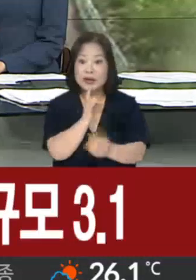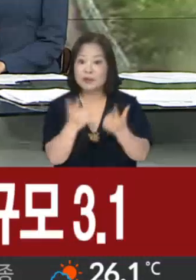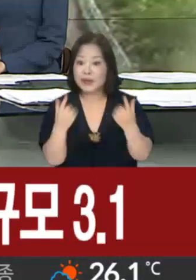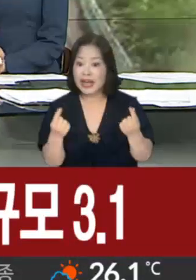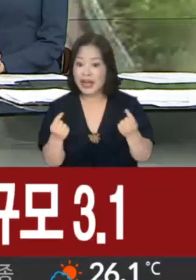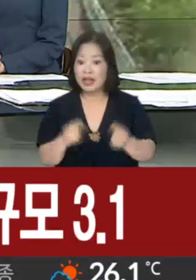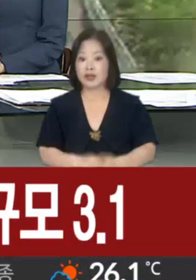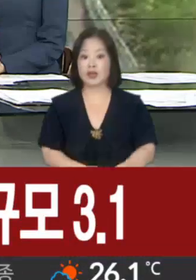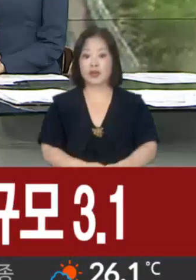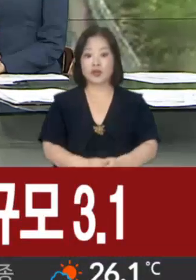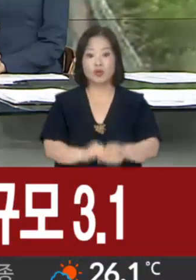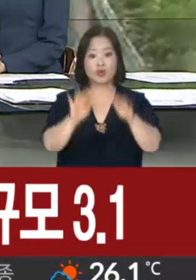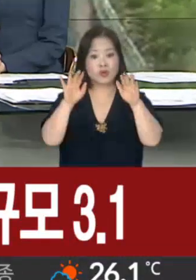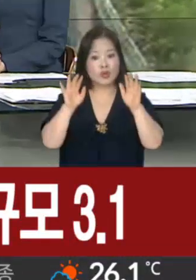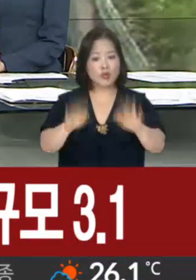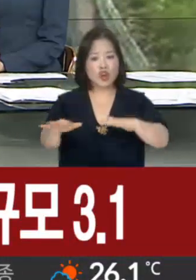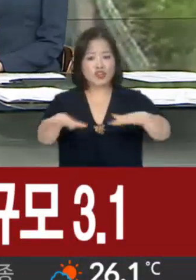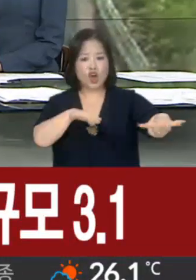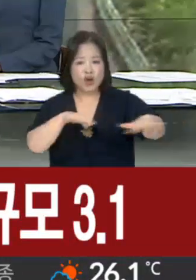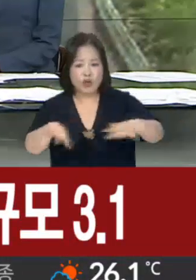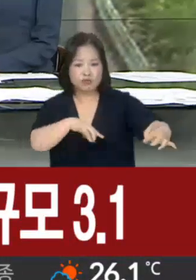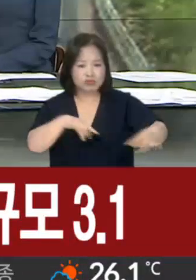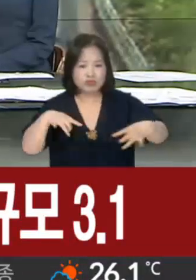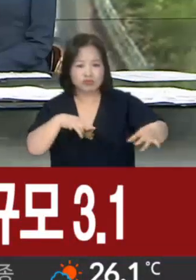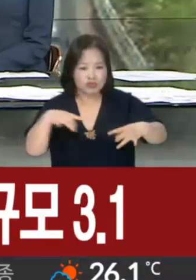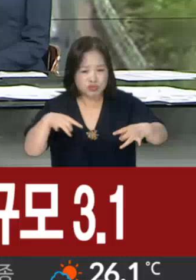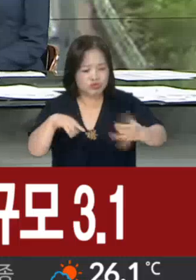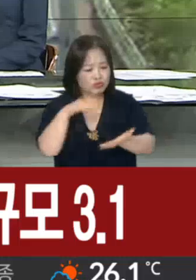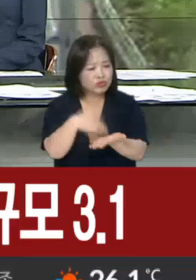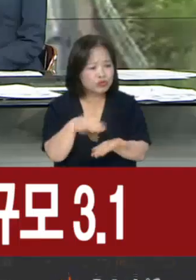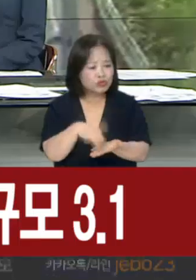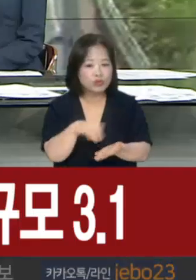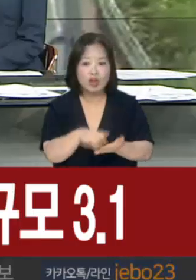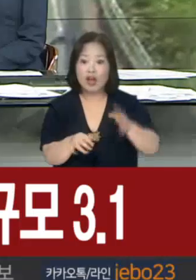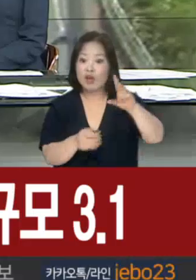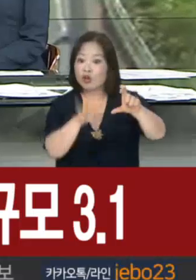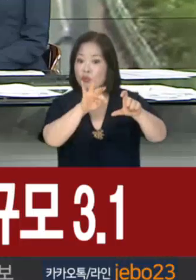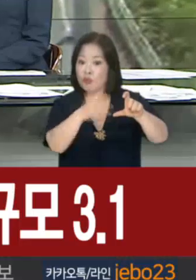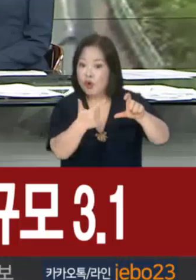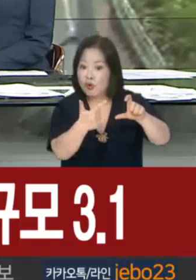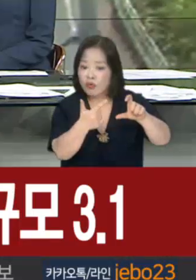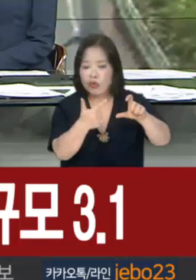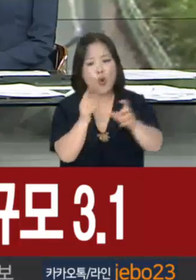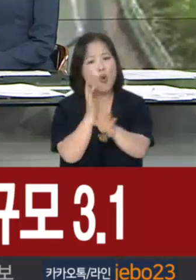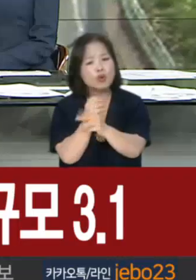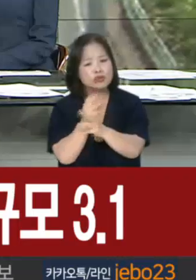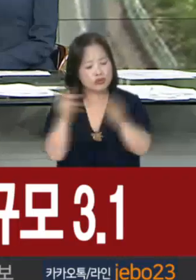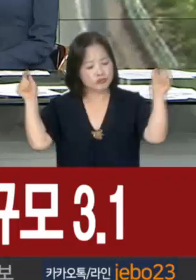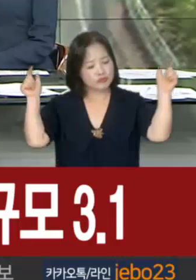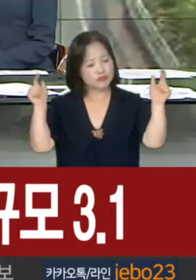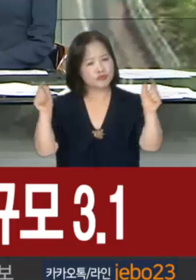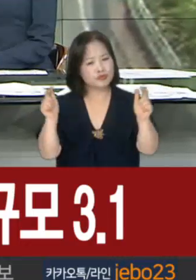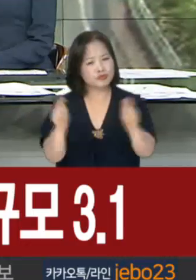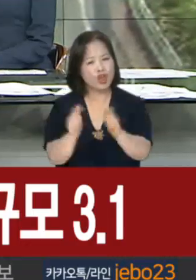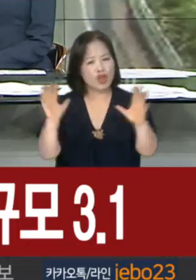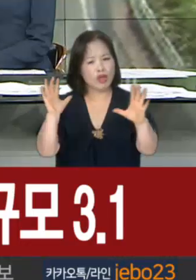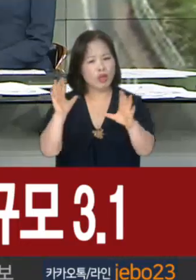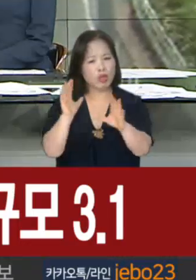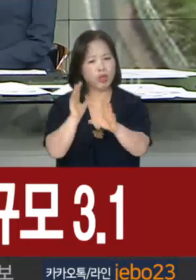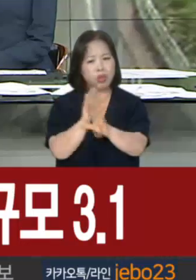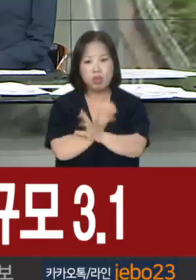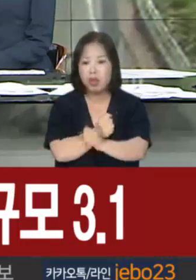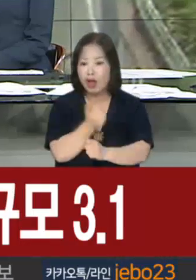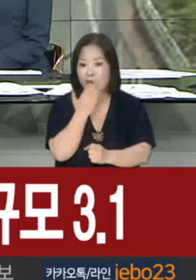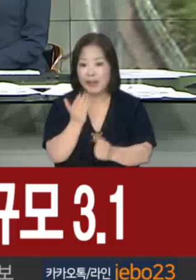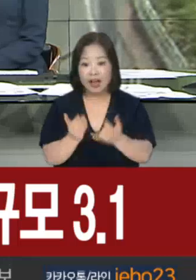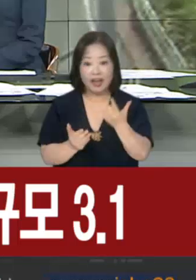여진이 발생했다고 하는데 그럼 여진에 대한 걱정 그리고 여진은 또 언제까지 이어질지 어느 정도 규모를 우리가 예상을 해야